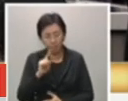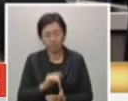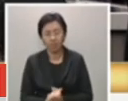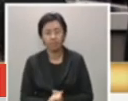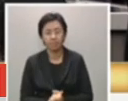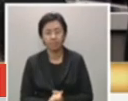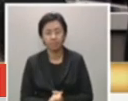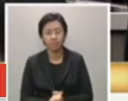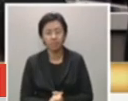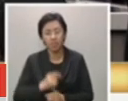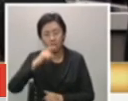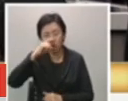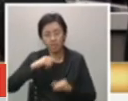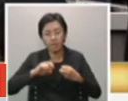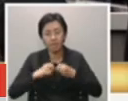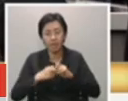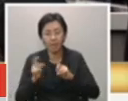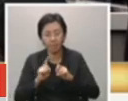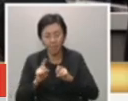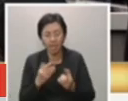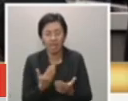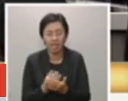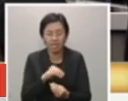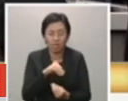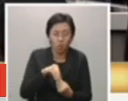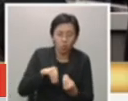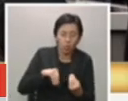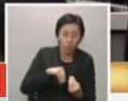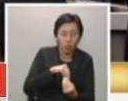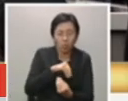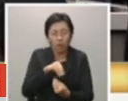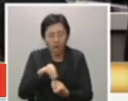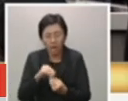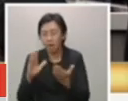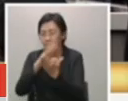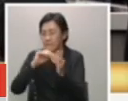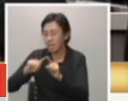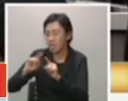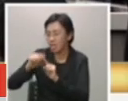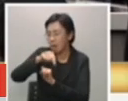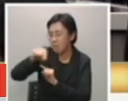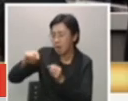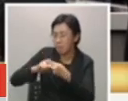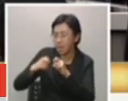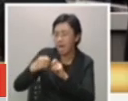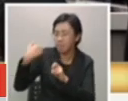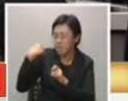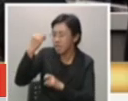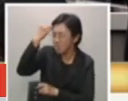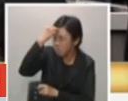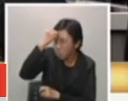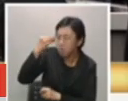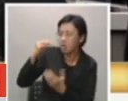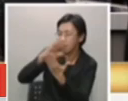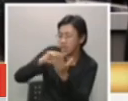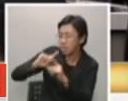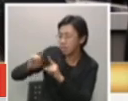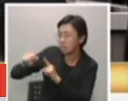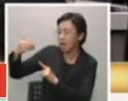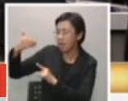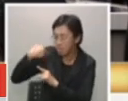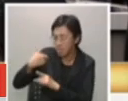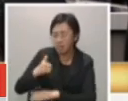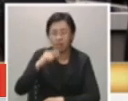liquidity trap คือกับดักสภาพคล่องเคยเกิดมาแล้วหลายๆประเทศญี่ปุ่นก็เกิดที่ไหนก็เกิดวันนี้ไทยเราก